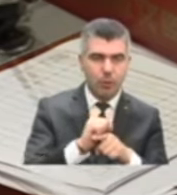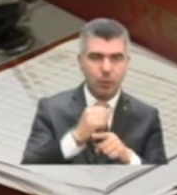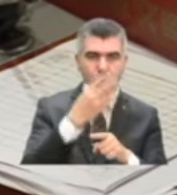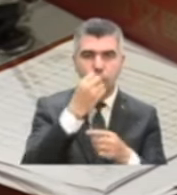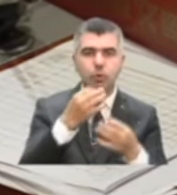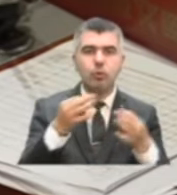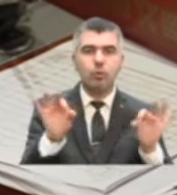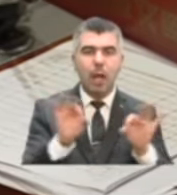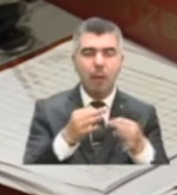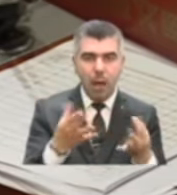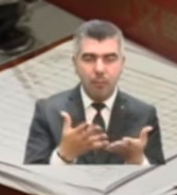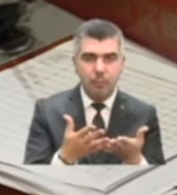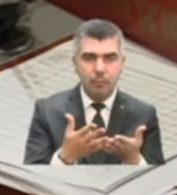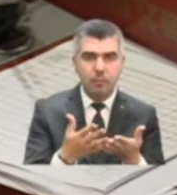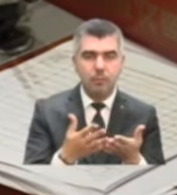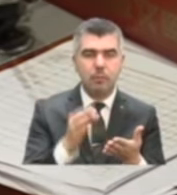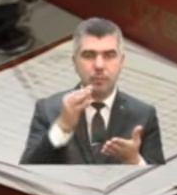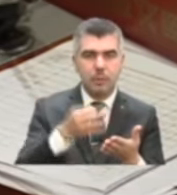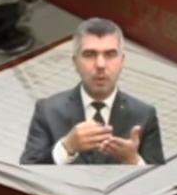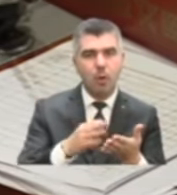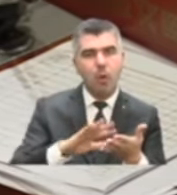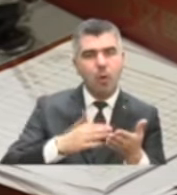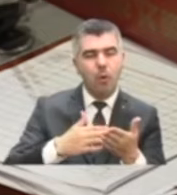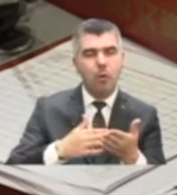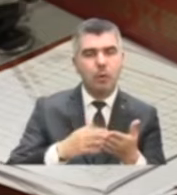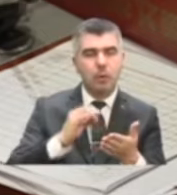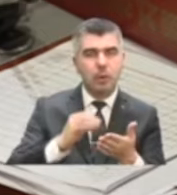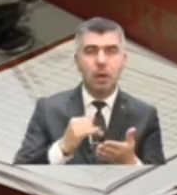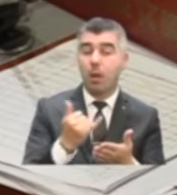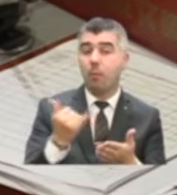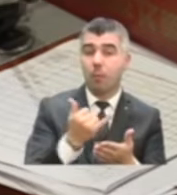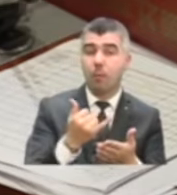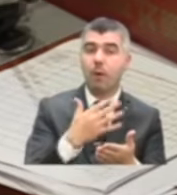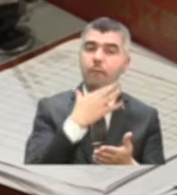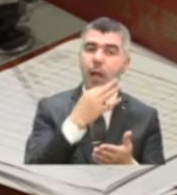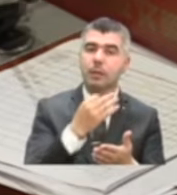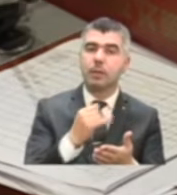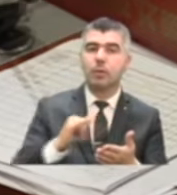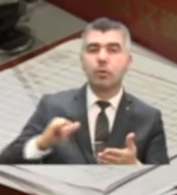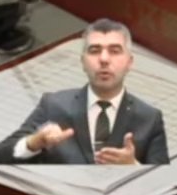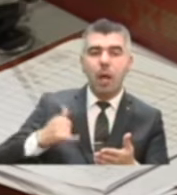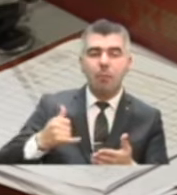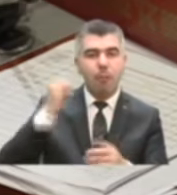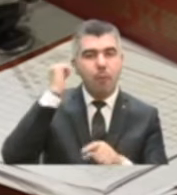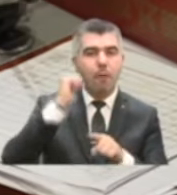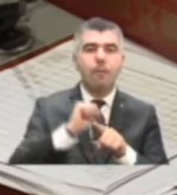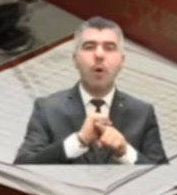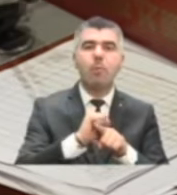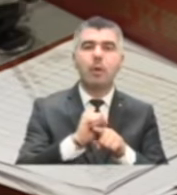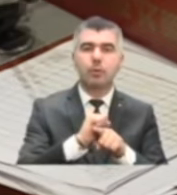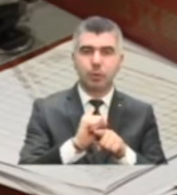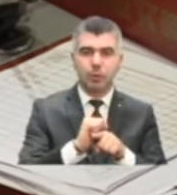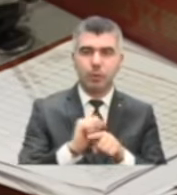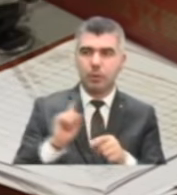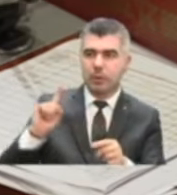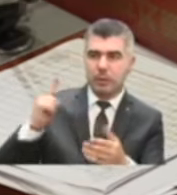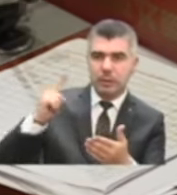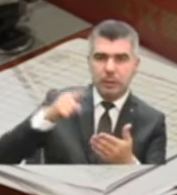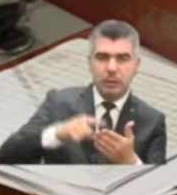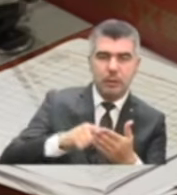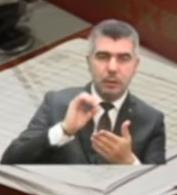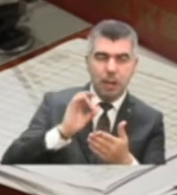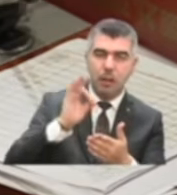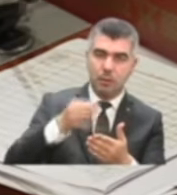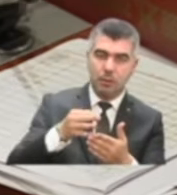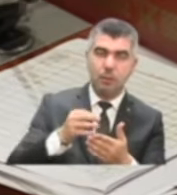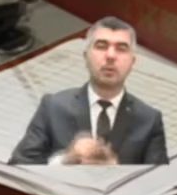او حول او عبر التطبيق ديال جواز الشباب، لانه غيسهل على الشباب باش يديروا ديك لي فورماسيون بلا ما يكون ان ديبلاسمون لديور الشباب، باش